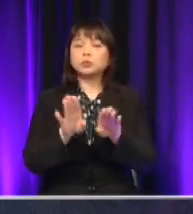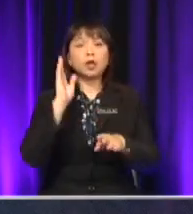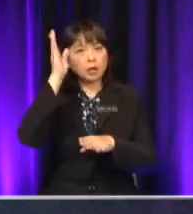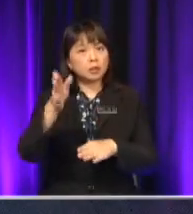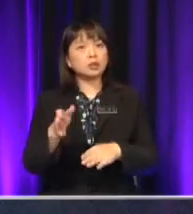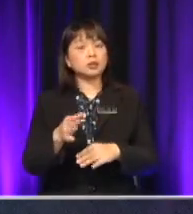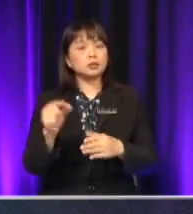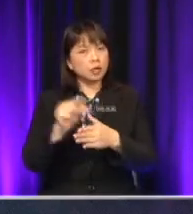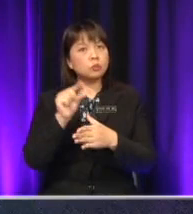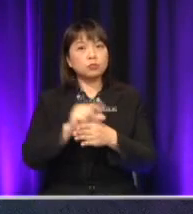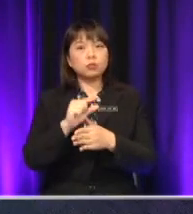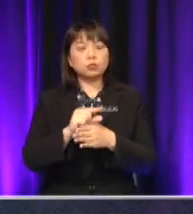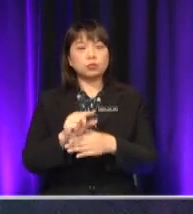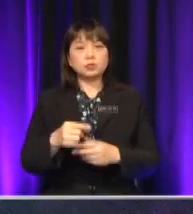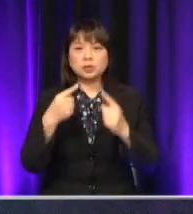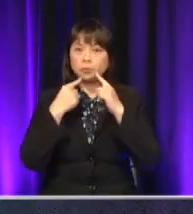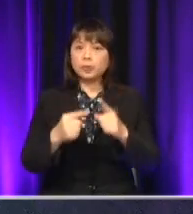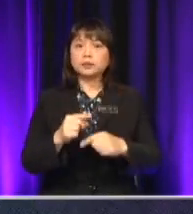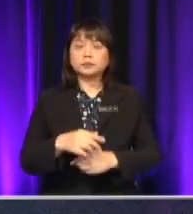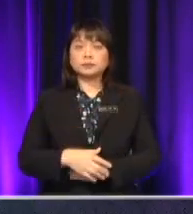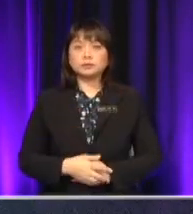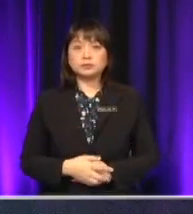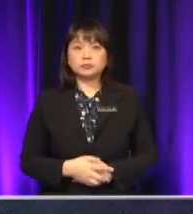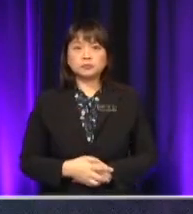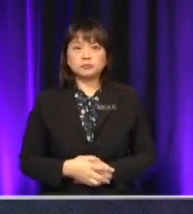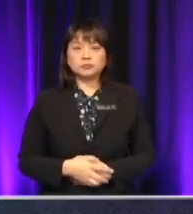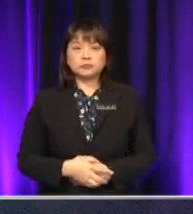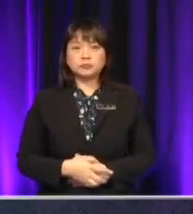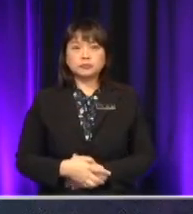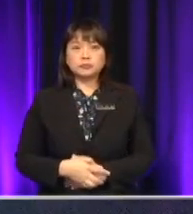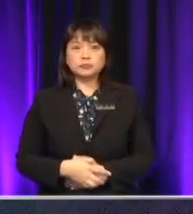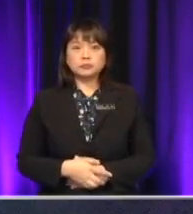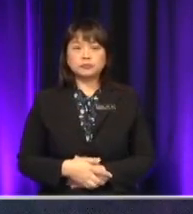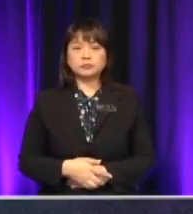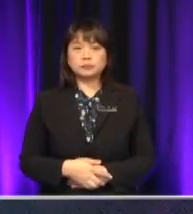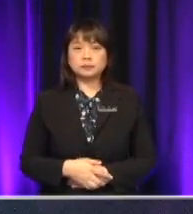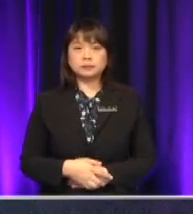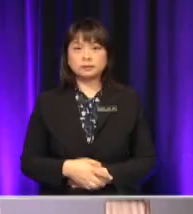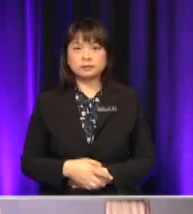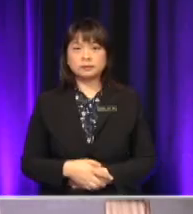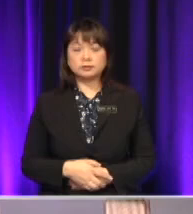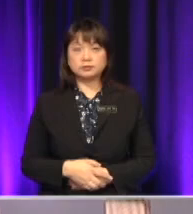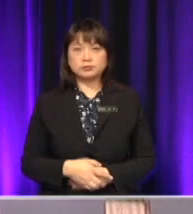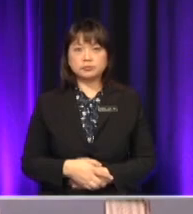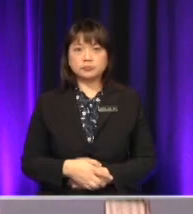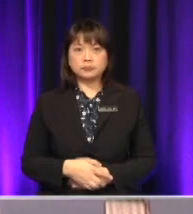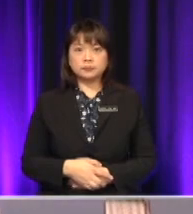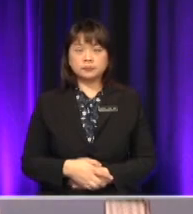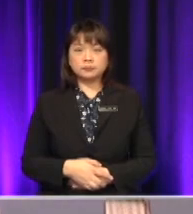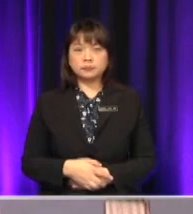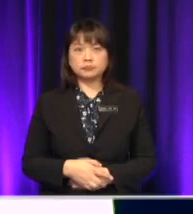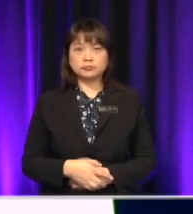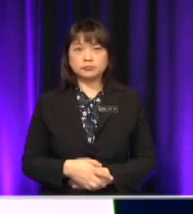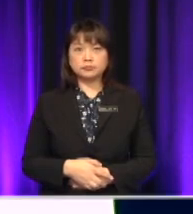murid-murid cikgu dia nak jawapan yang lengkap, dia akan suruh tutup. Panas, tapi dia suruh tutup. Betul-betul nak jadi ahli saintis. Komitmen tu, cikgu. Ya, betul. Kemudian kita